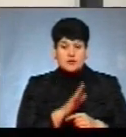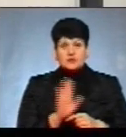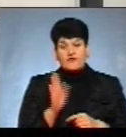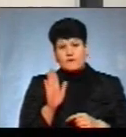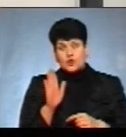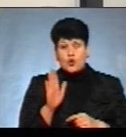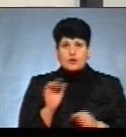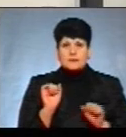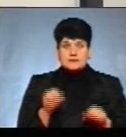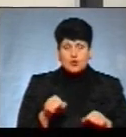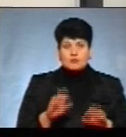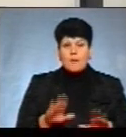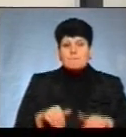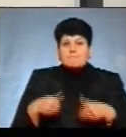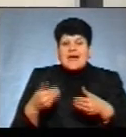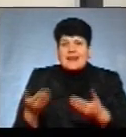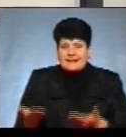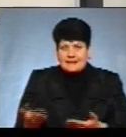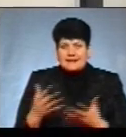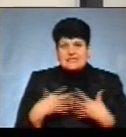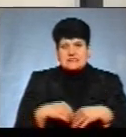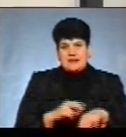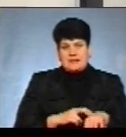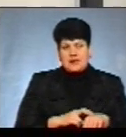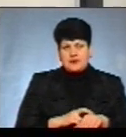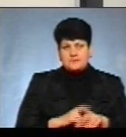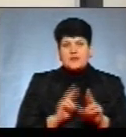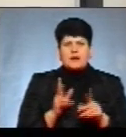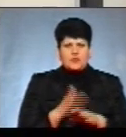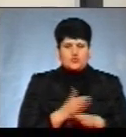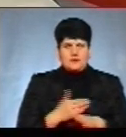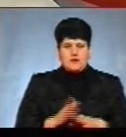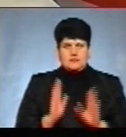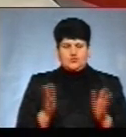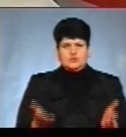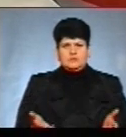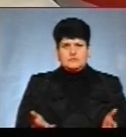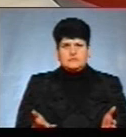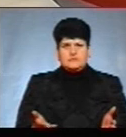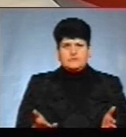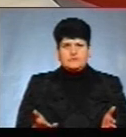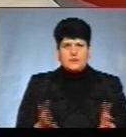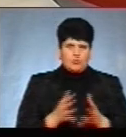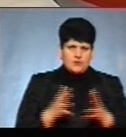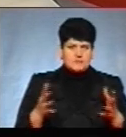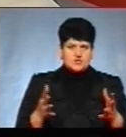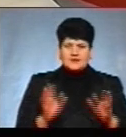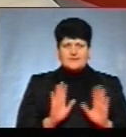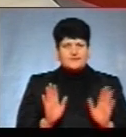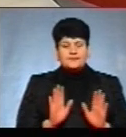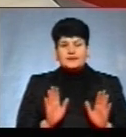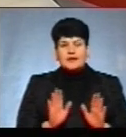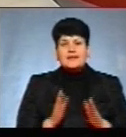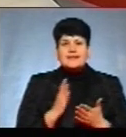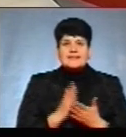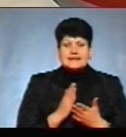бачити, я думаю, що вівторок ми зможемо їх передати вже сімейним лікарям. Як вони будуть розподілені? Бо у найбільших амбулаторіях наразі?